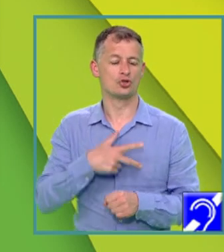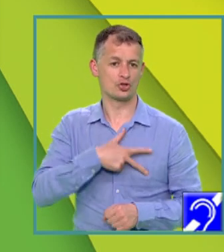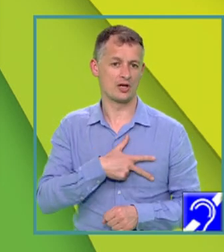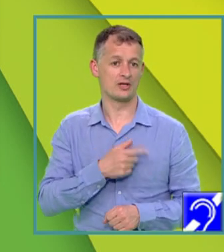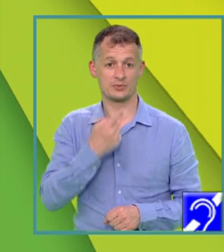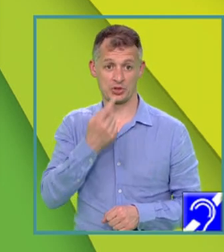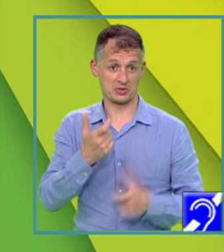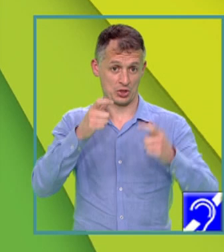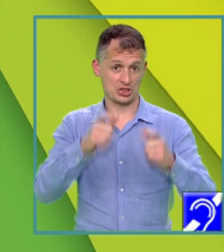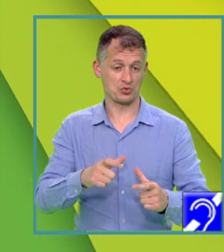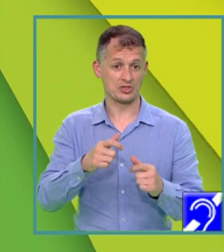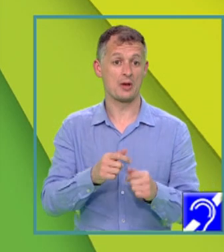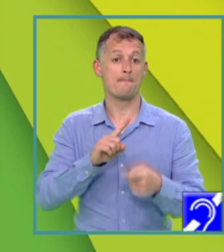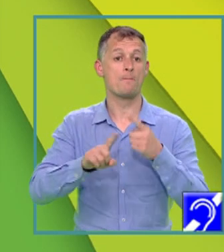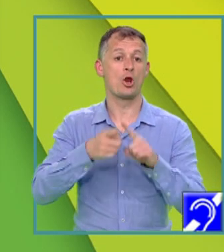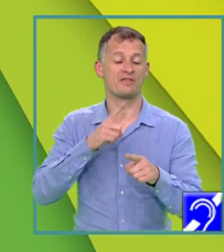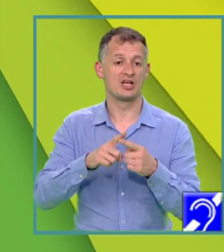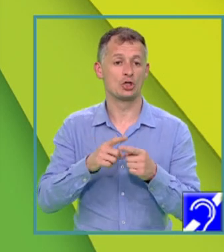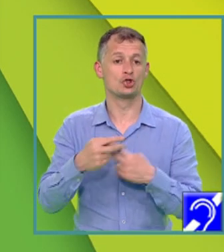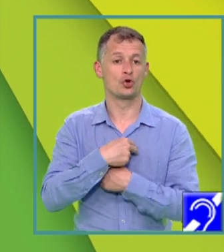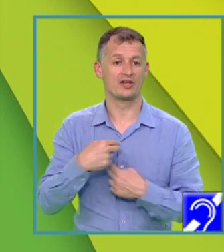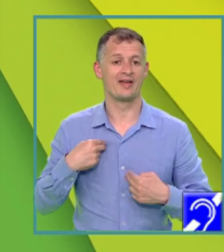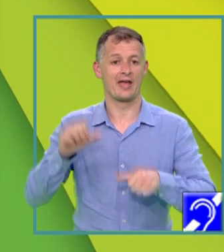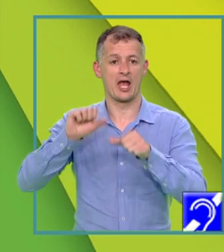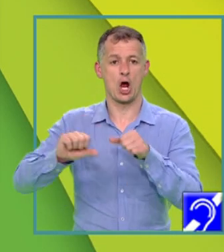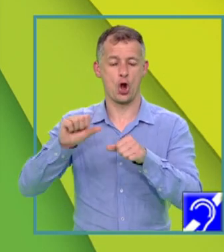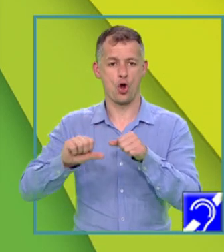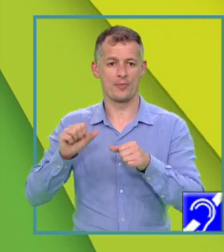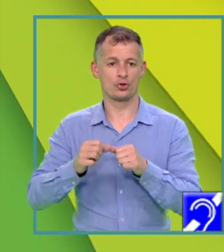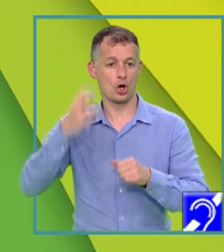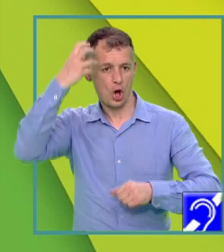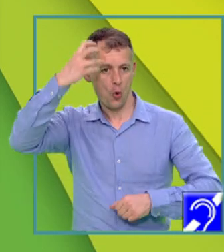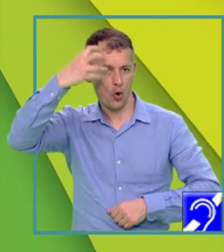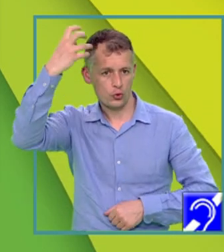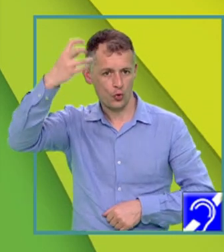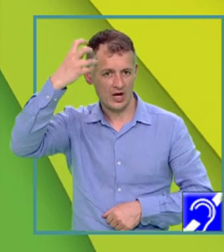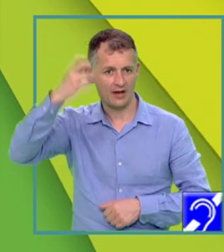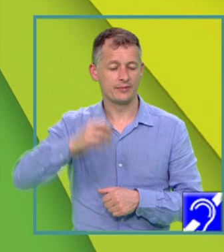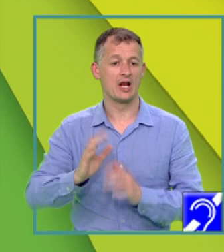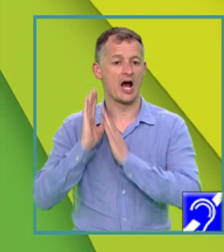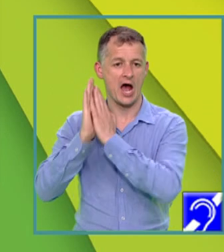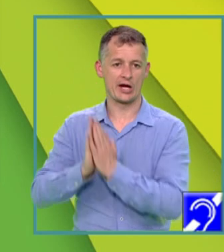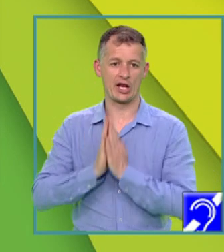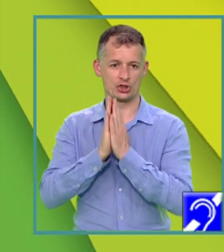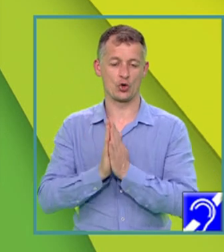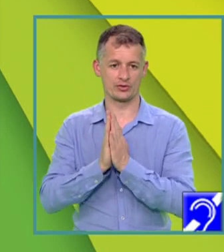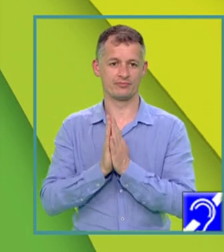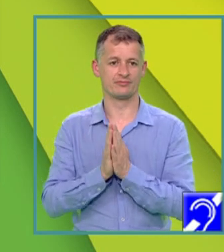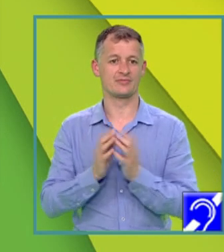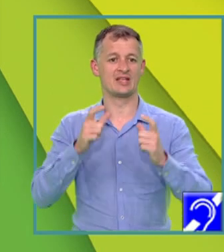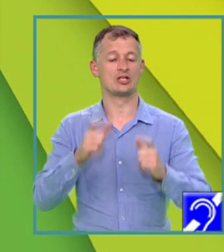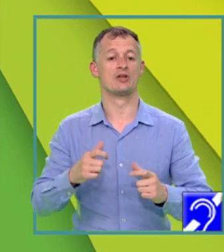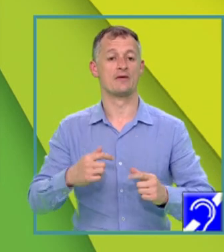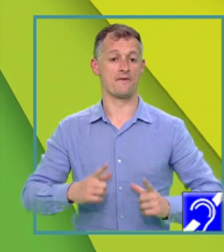vedere politic, juridic, economic, cultural, religios. Instituțiile